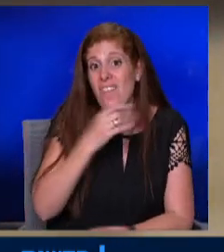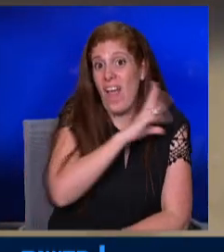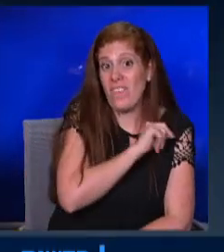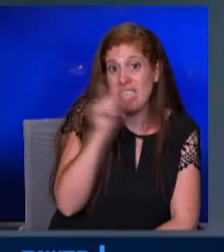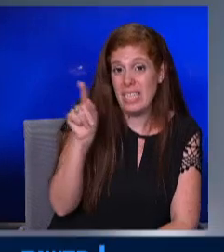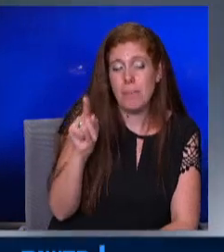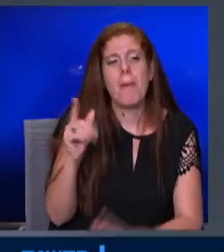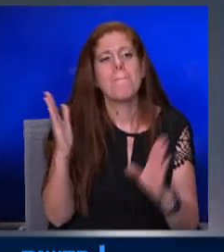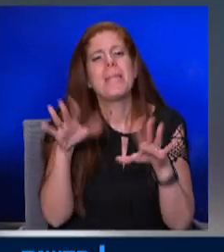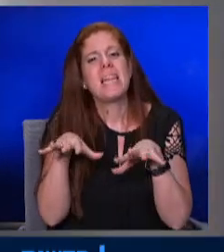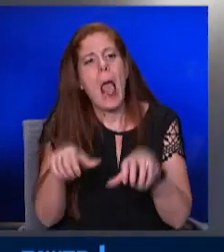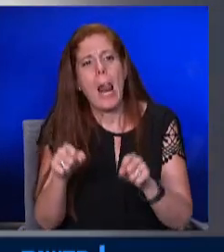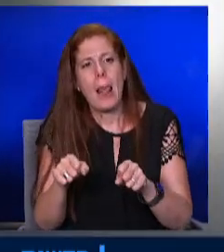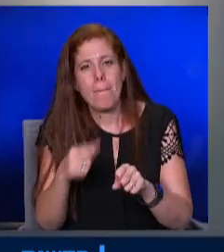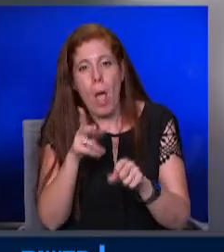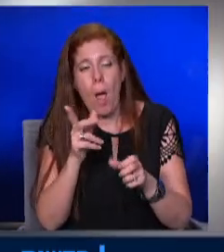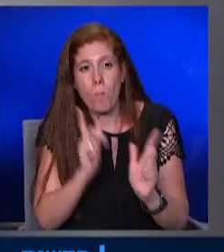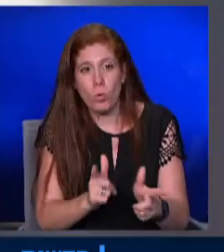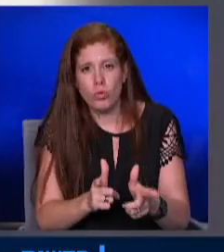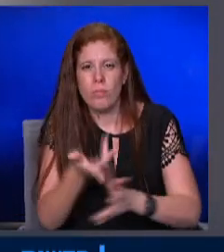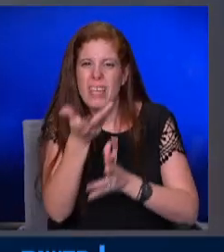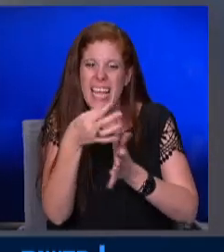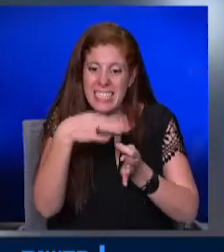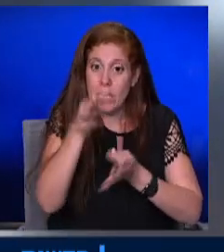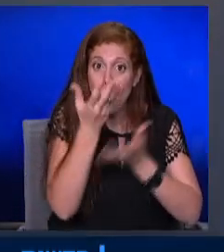פלסטיני וירו באוויר.